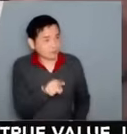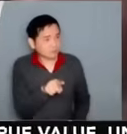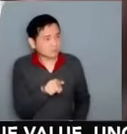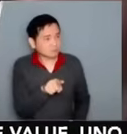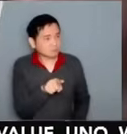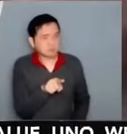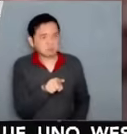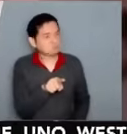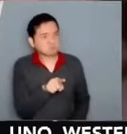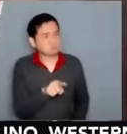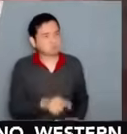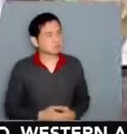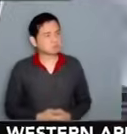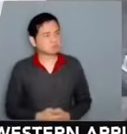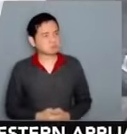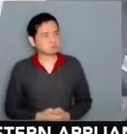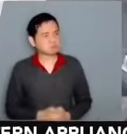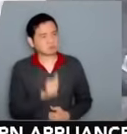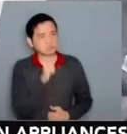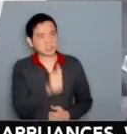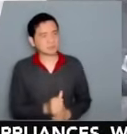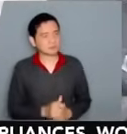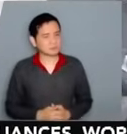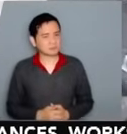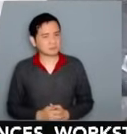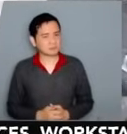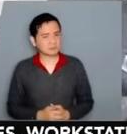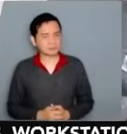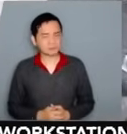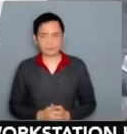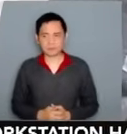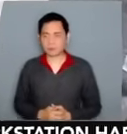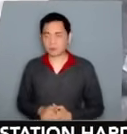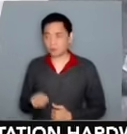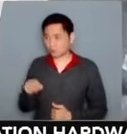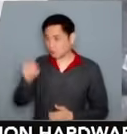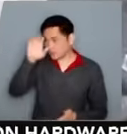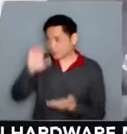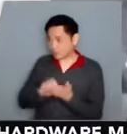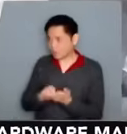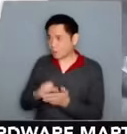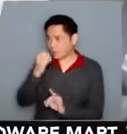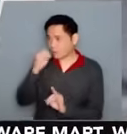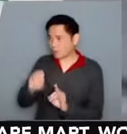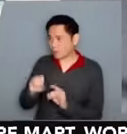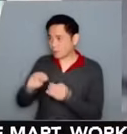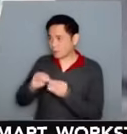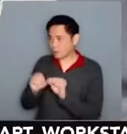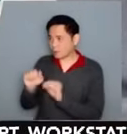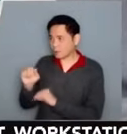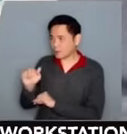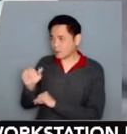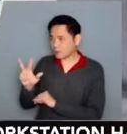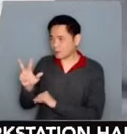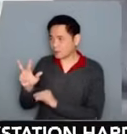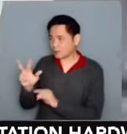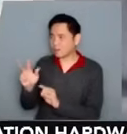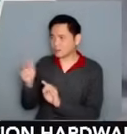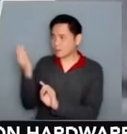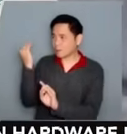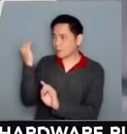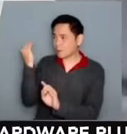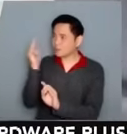Uh activity do you believe that executive order number 13 that was issued by the former President Rodrigo raa